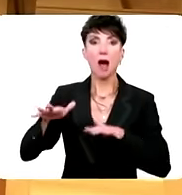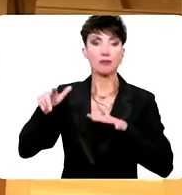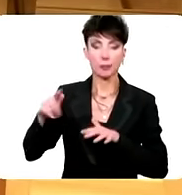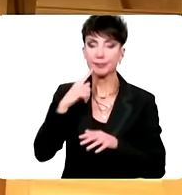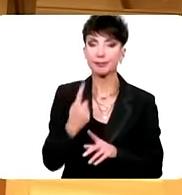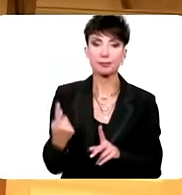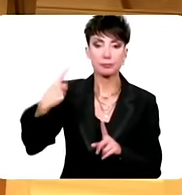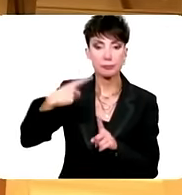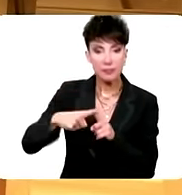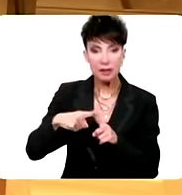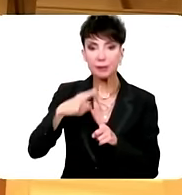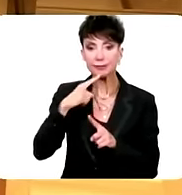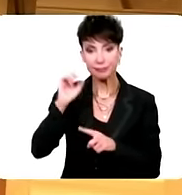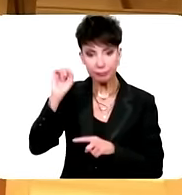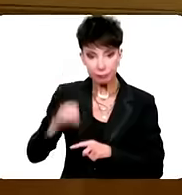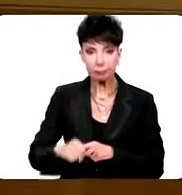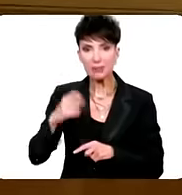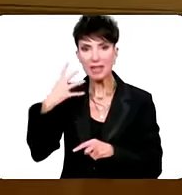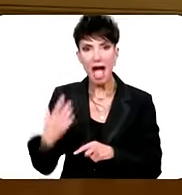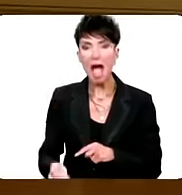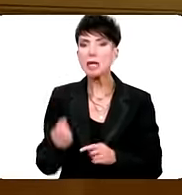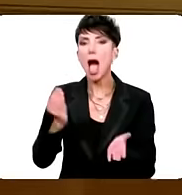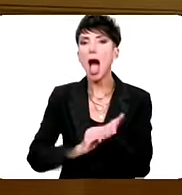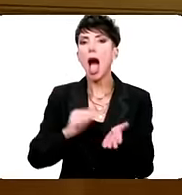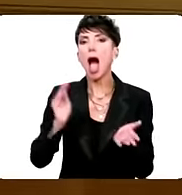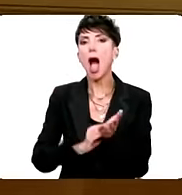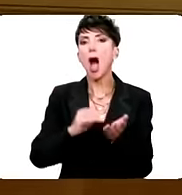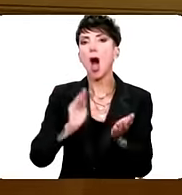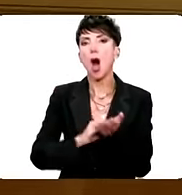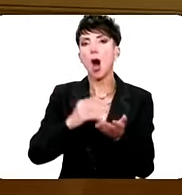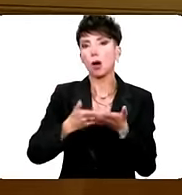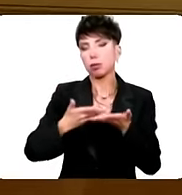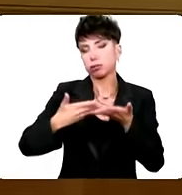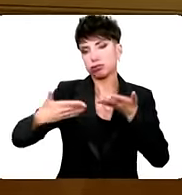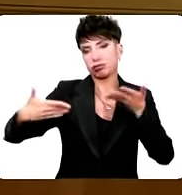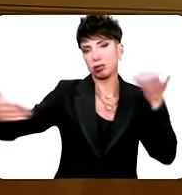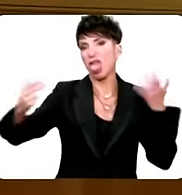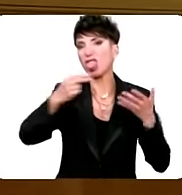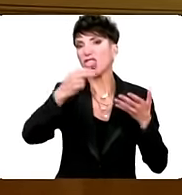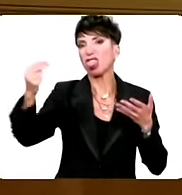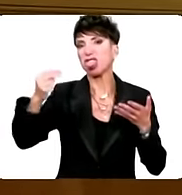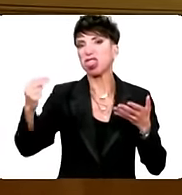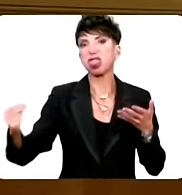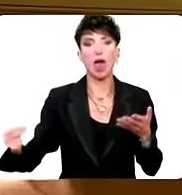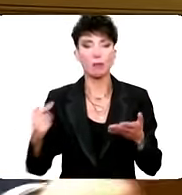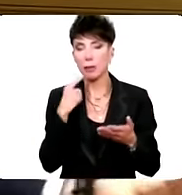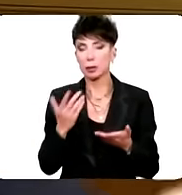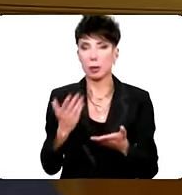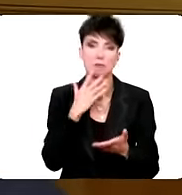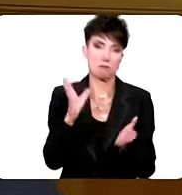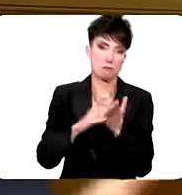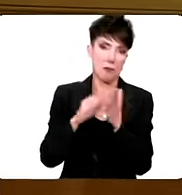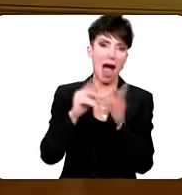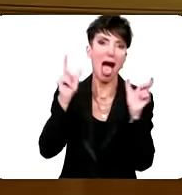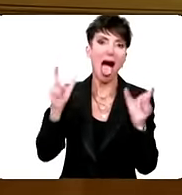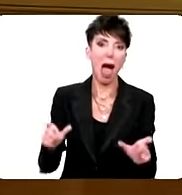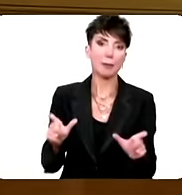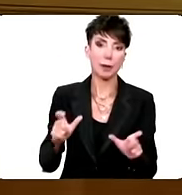απλωμένο τραχανά στην Ευρώπη στα θέματα για τα οποία μιλήσαμε προεκλογικά. Άμυνα. Μας αφορά